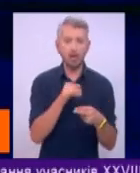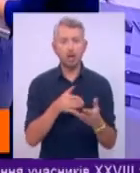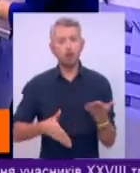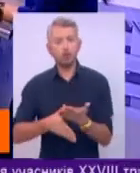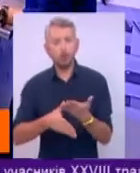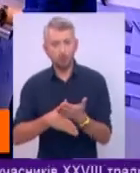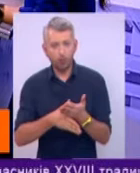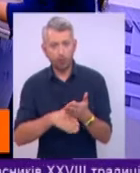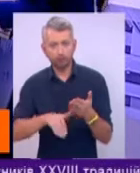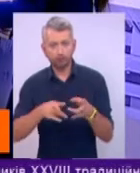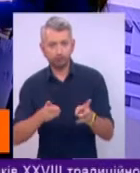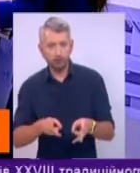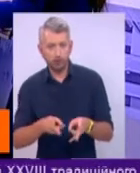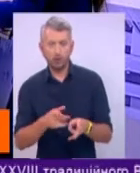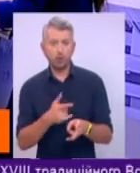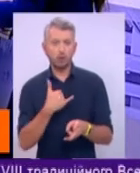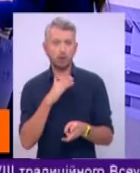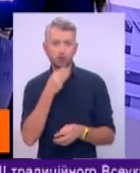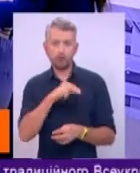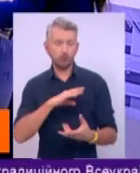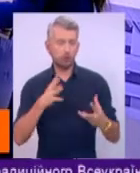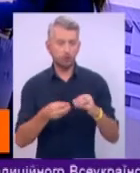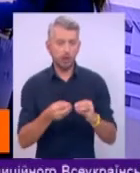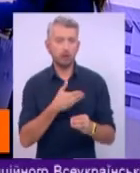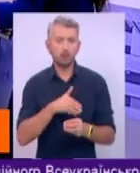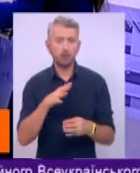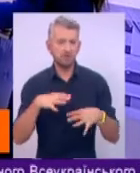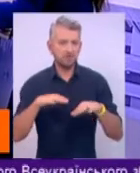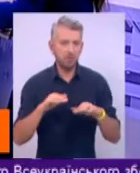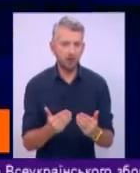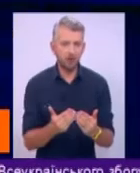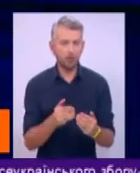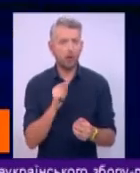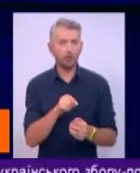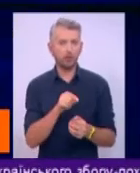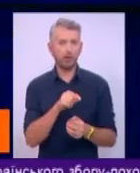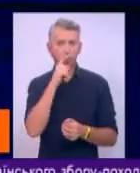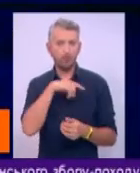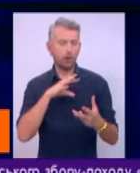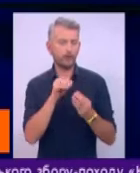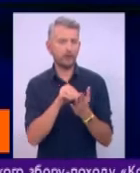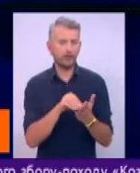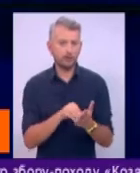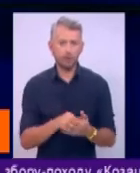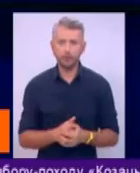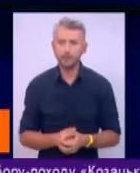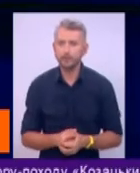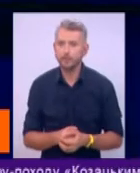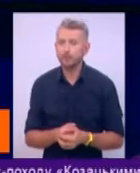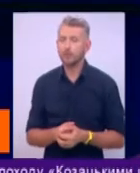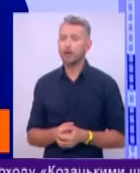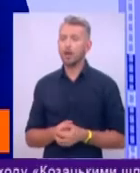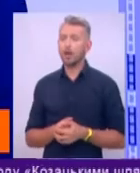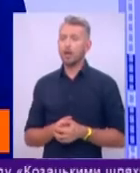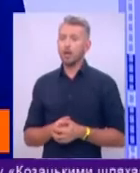допомоги вже постраждалим, у нас будуть кращі результати, і ми зменшимо цю нехорошу статистику. Угу. Ну, пані